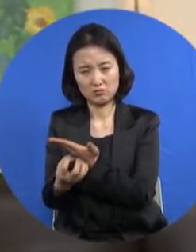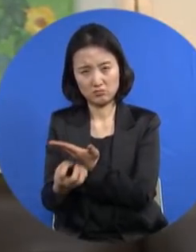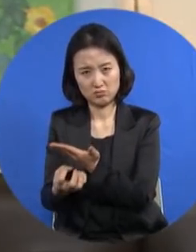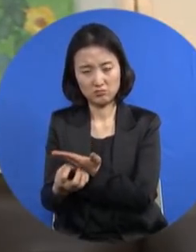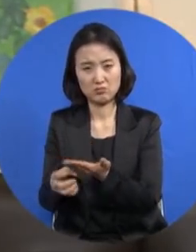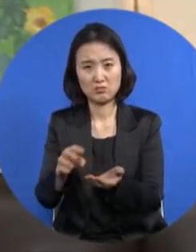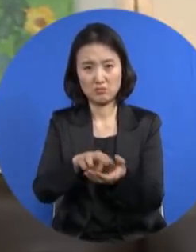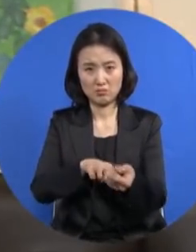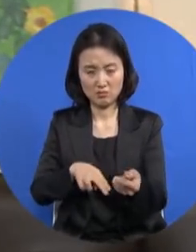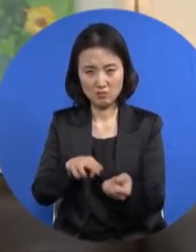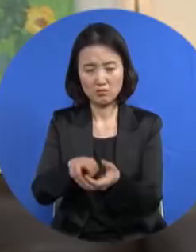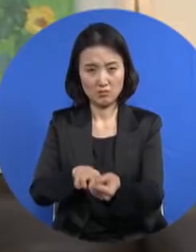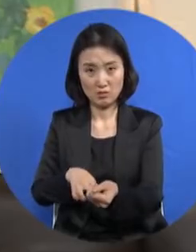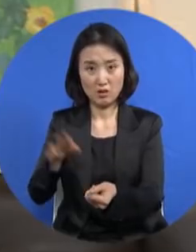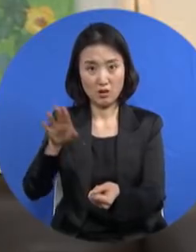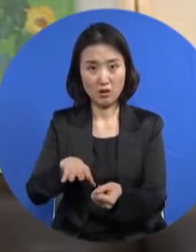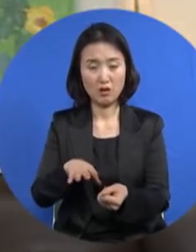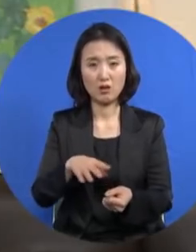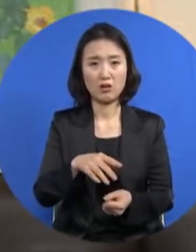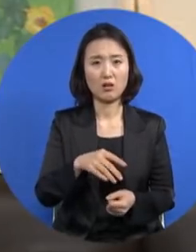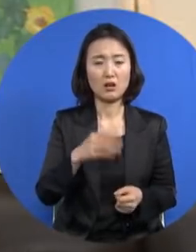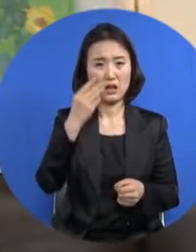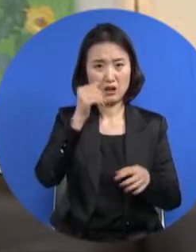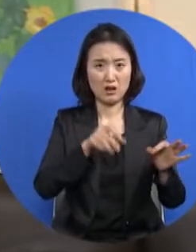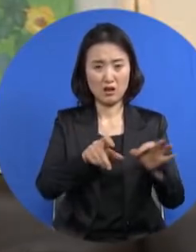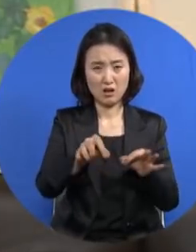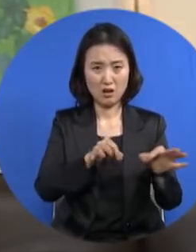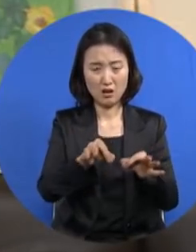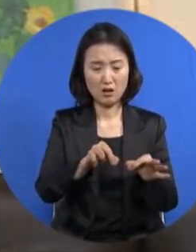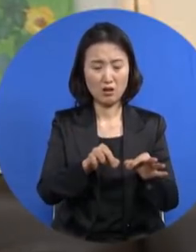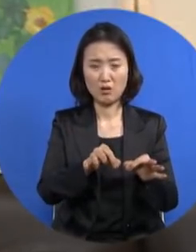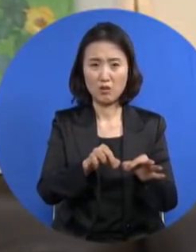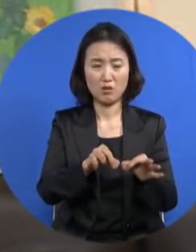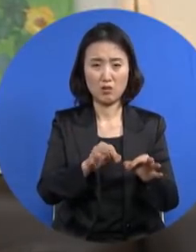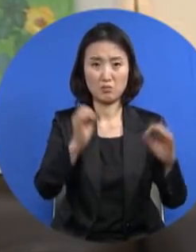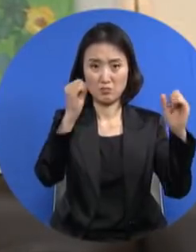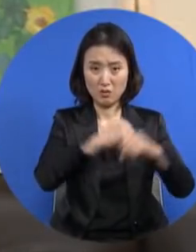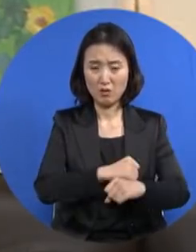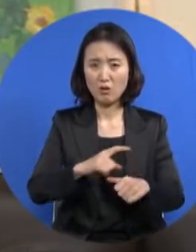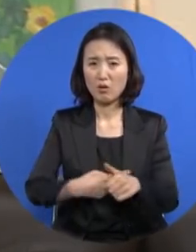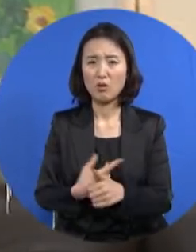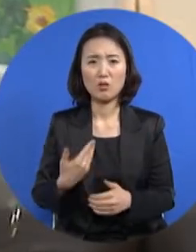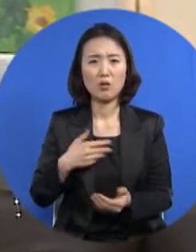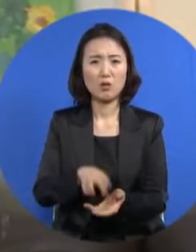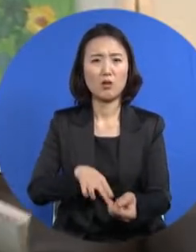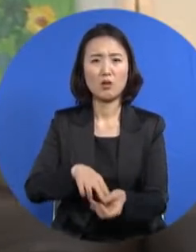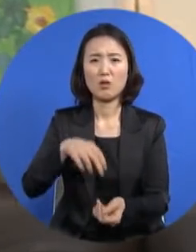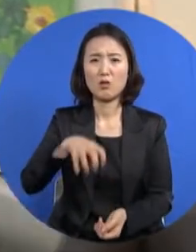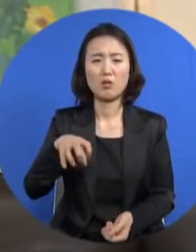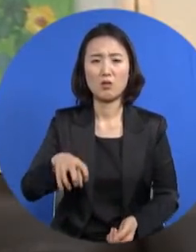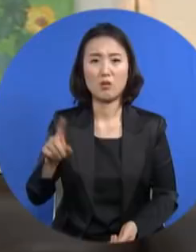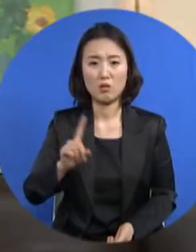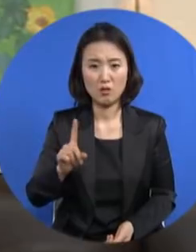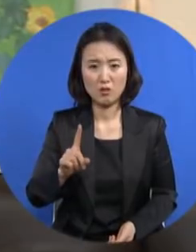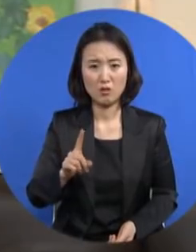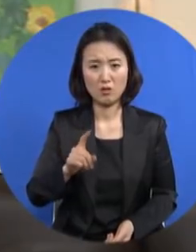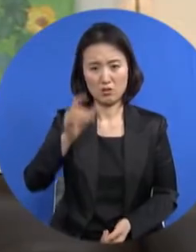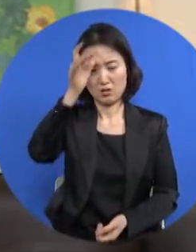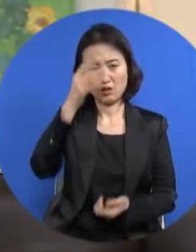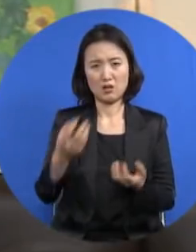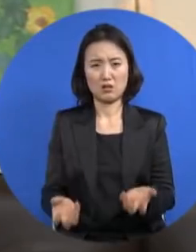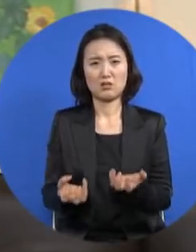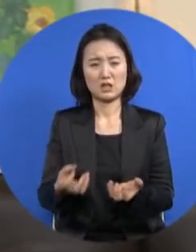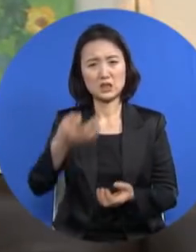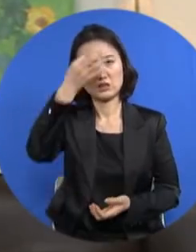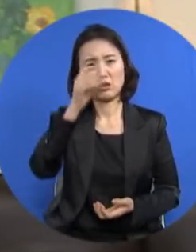되는 바람에 일자리도 잃었고 돈도 없게 됐어요. 그래서 그 할아버지가 있는 거라고는 닭 튀기는 기술밖에